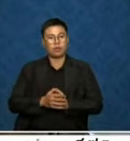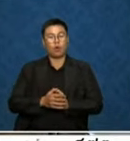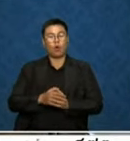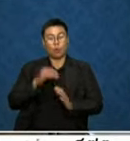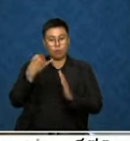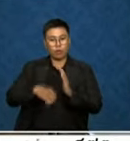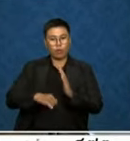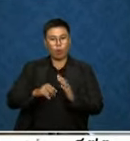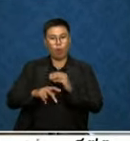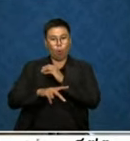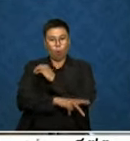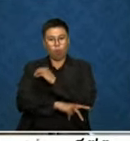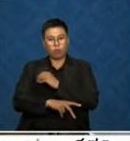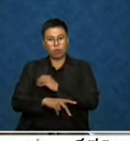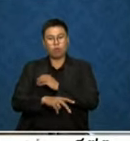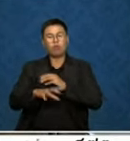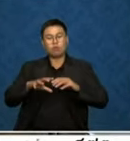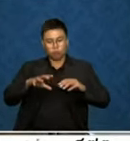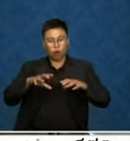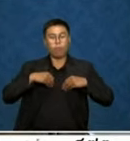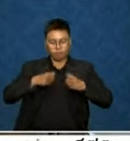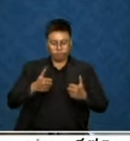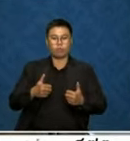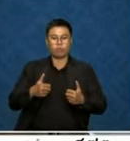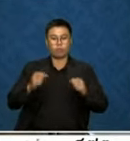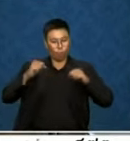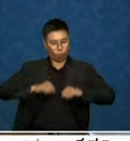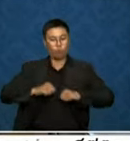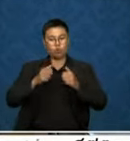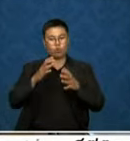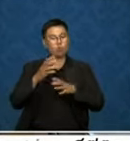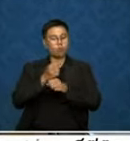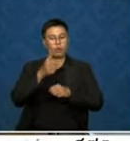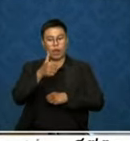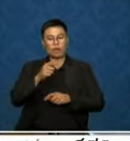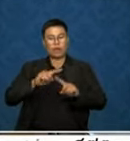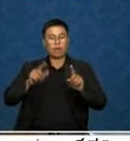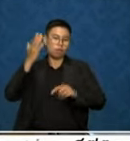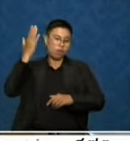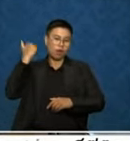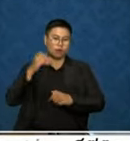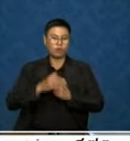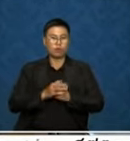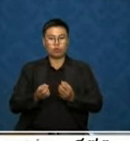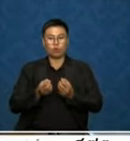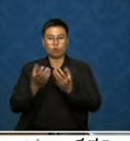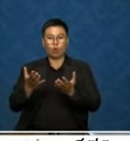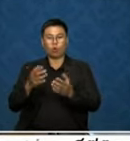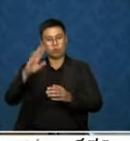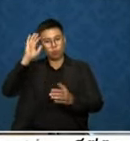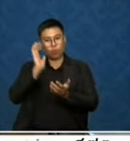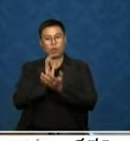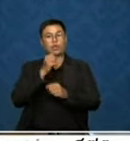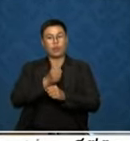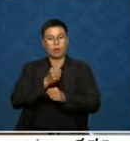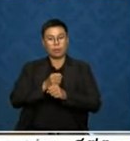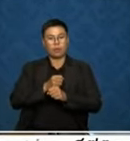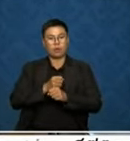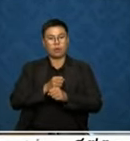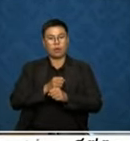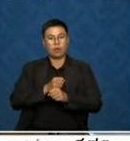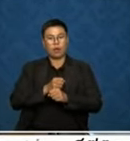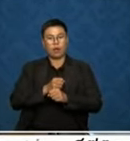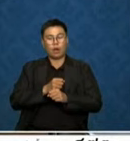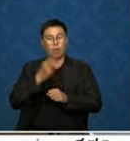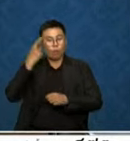ความผิดช่อโกงที่ยอมความกันได้ที่ผ่านมาครับเราส่งเรื่องให้ทางตำรวจทำเราไม่รู้ครับว่าเขาไปยอม